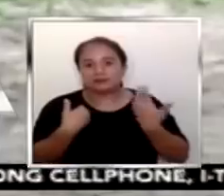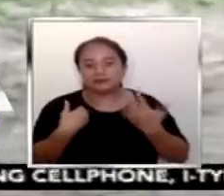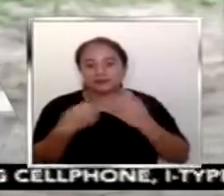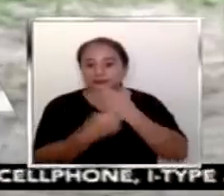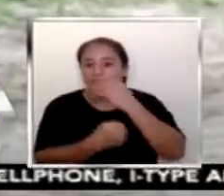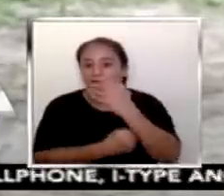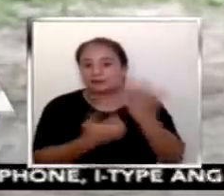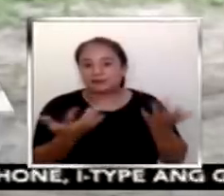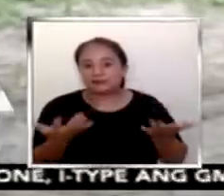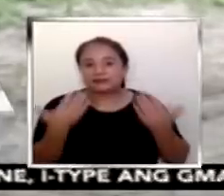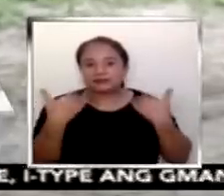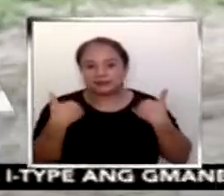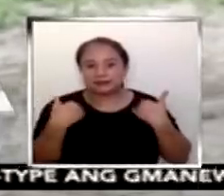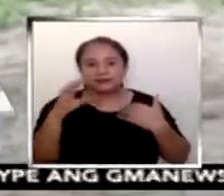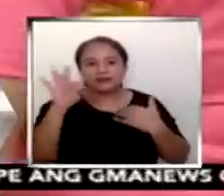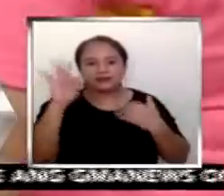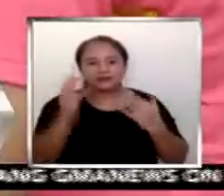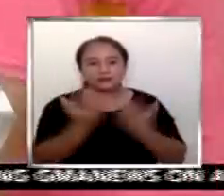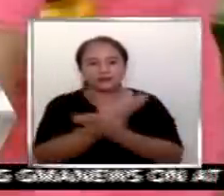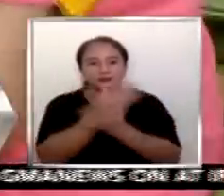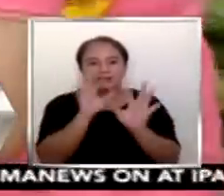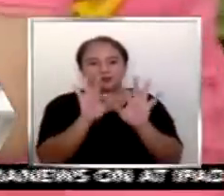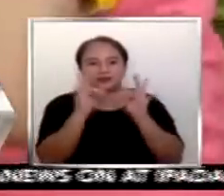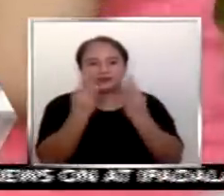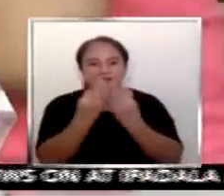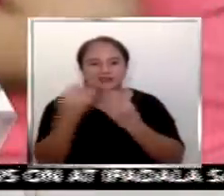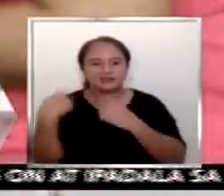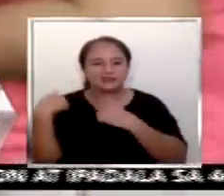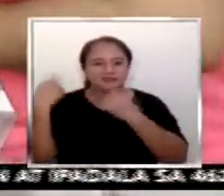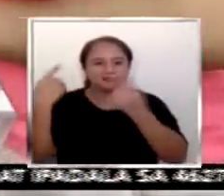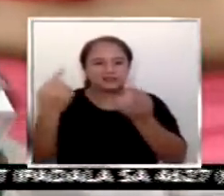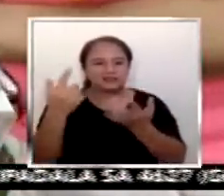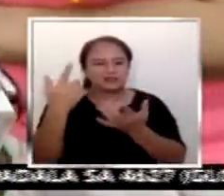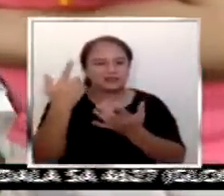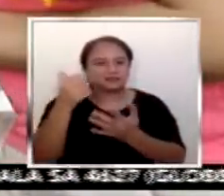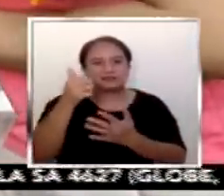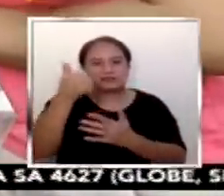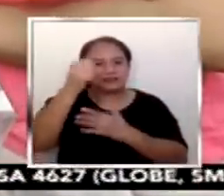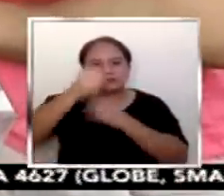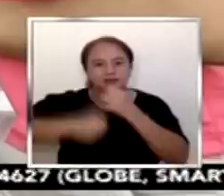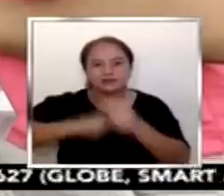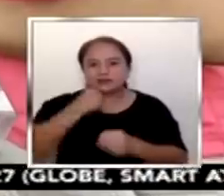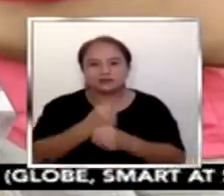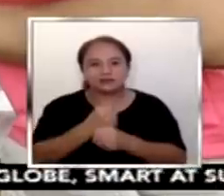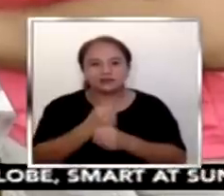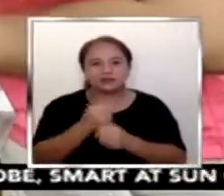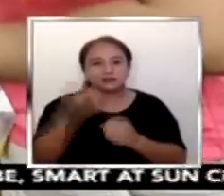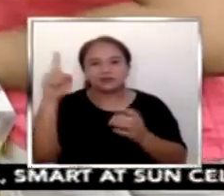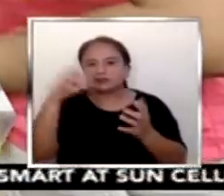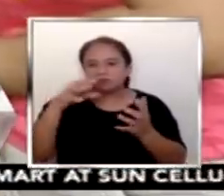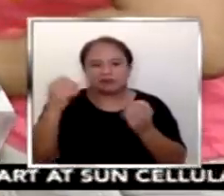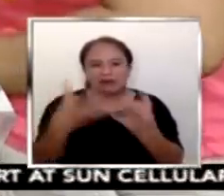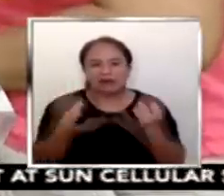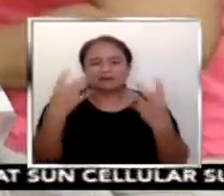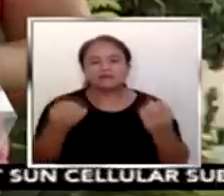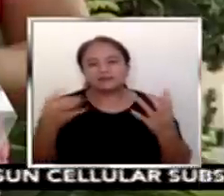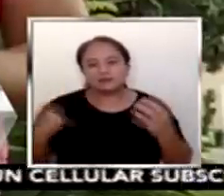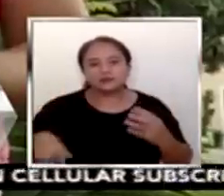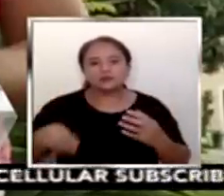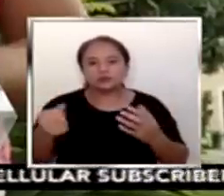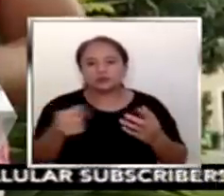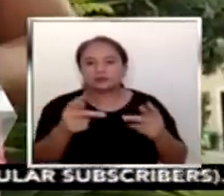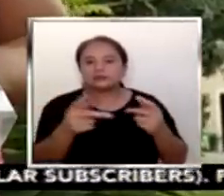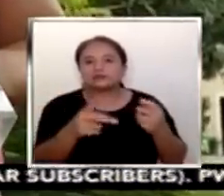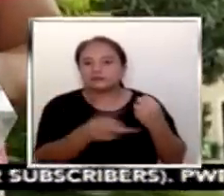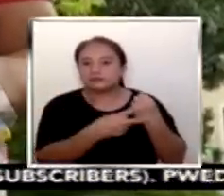bagong pamilya. Sa nakalipas na mahigit isang dekada, daang-daang aso na ang kinupkop sa Rescue Center. We